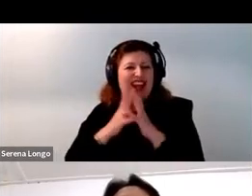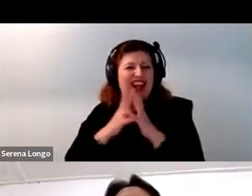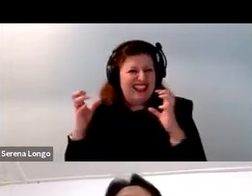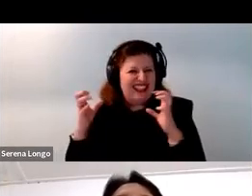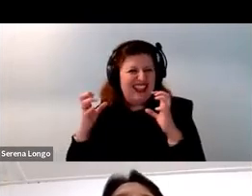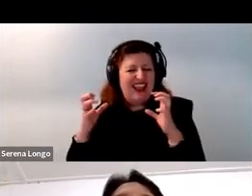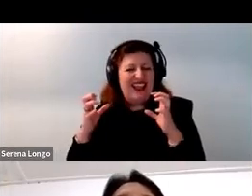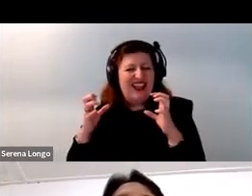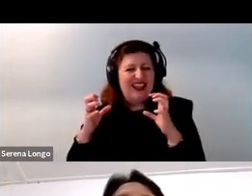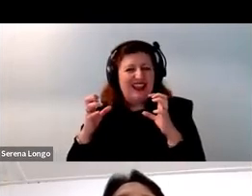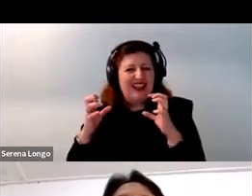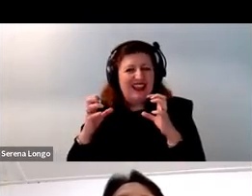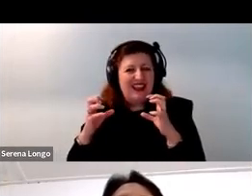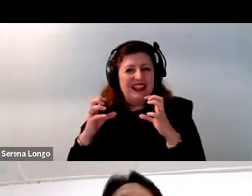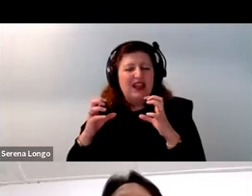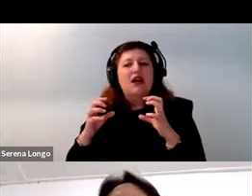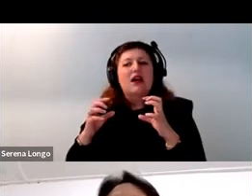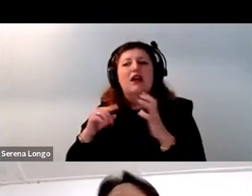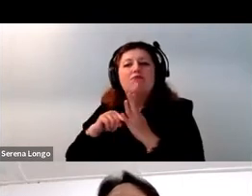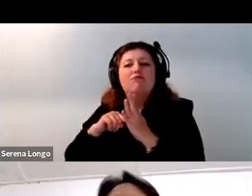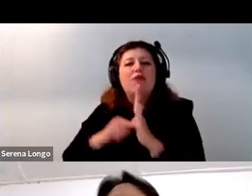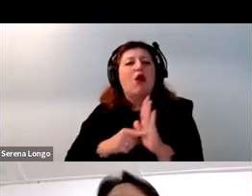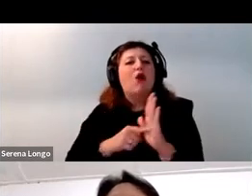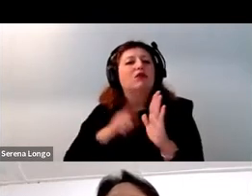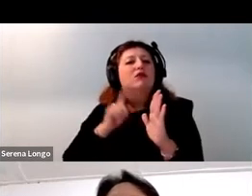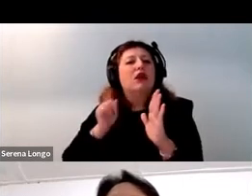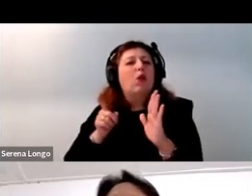costruzione, facendo vedere anche loro